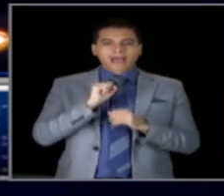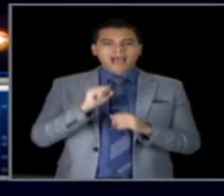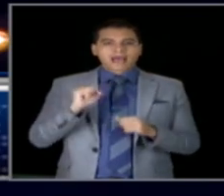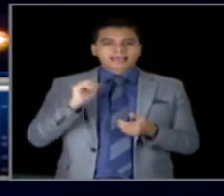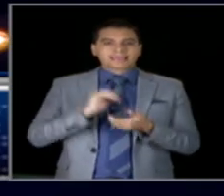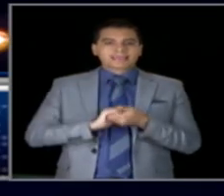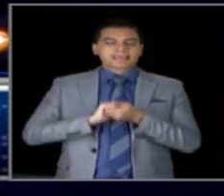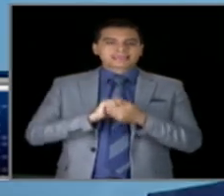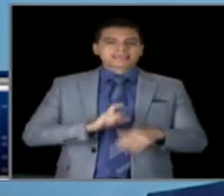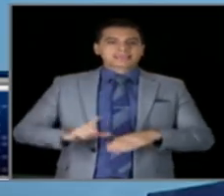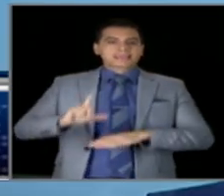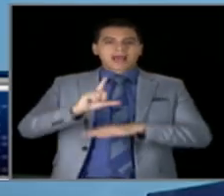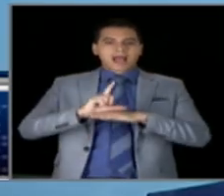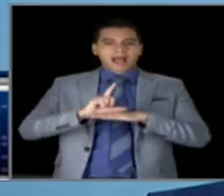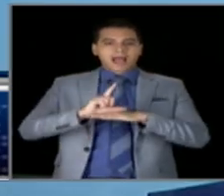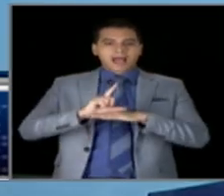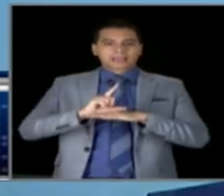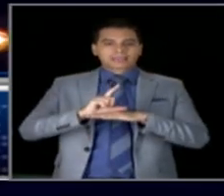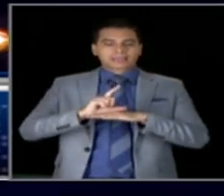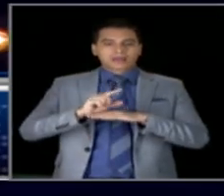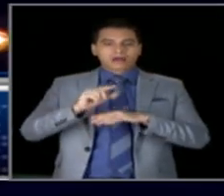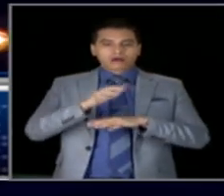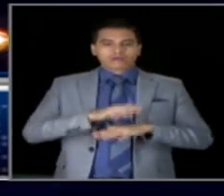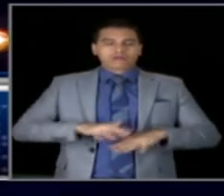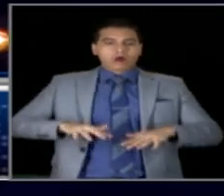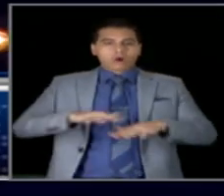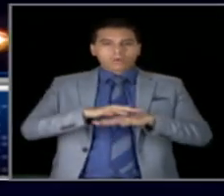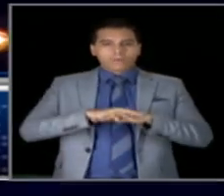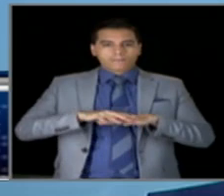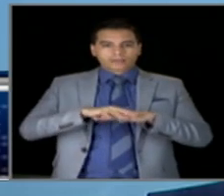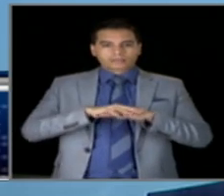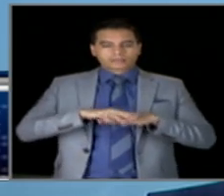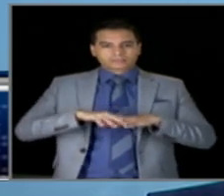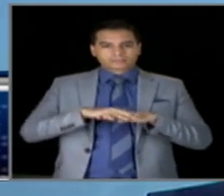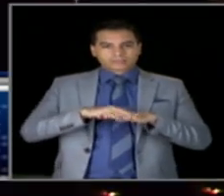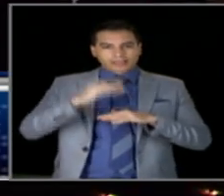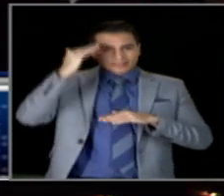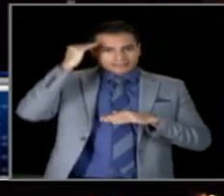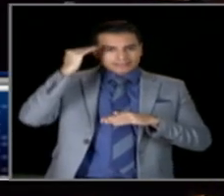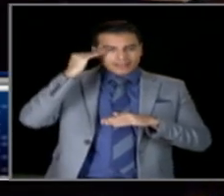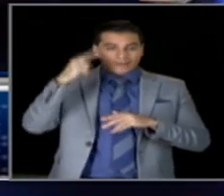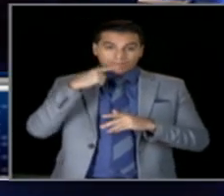النسائي القومي. المغرب. المغرب، إجابة خاطئة.